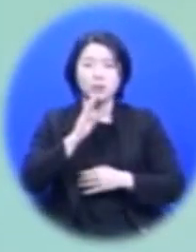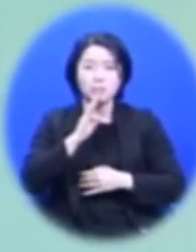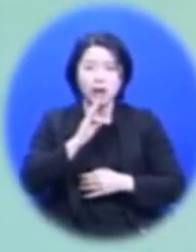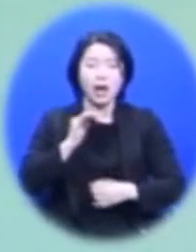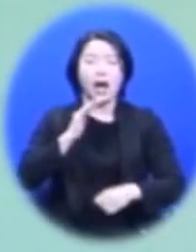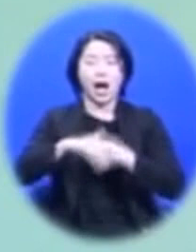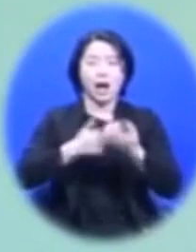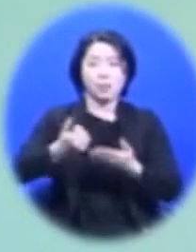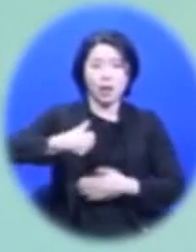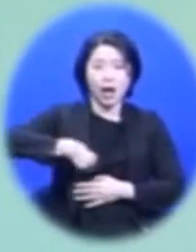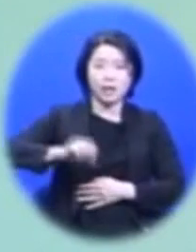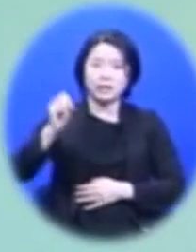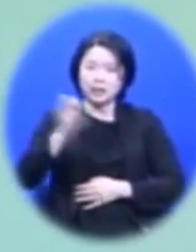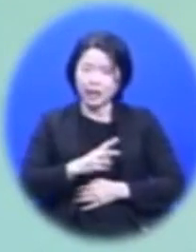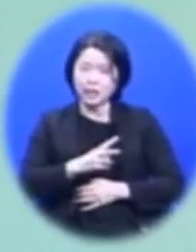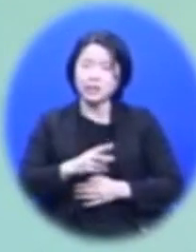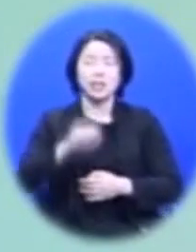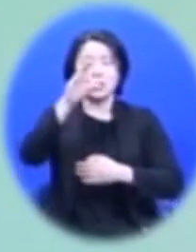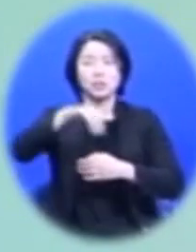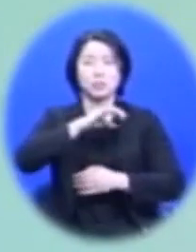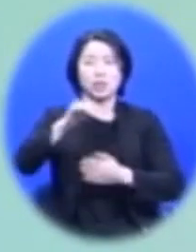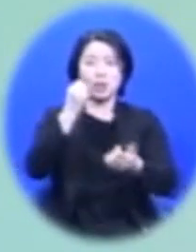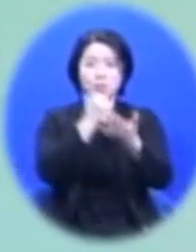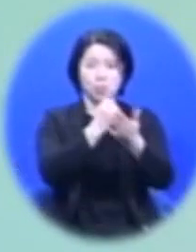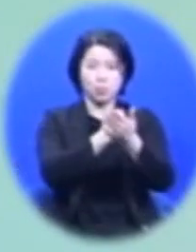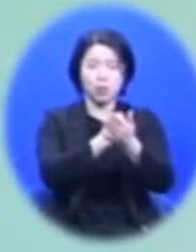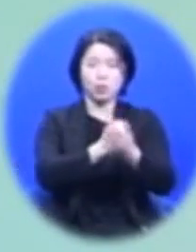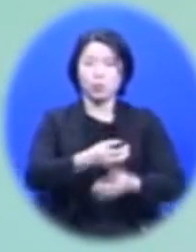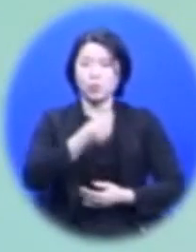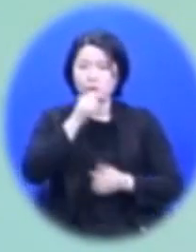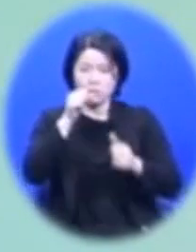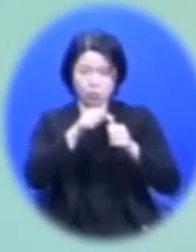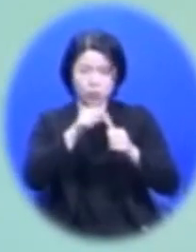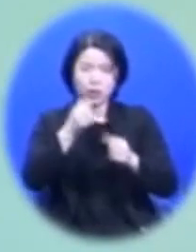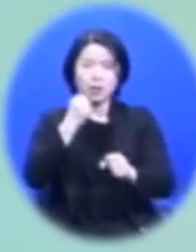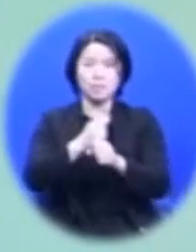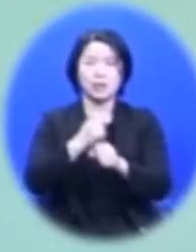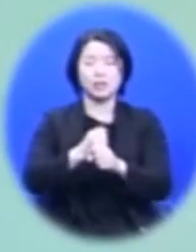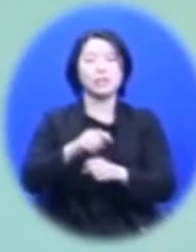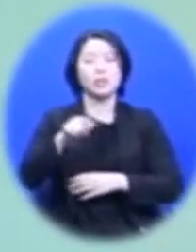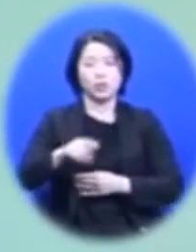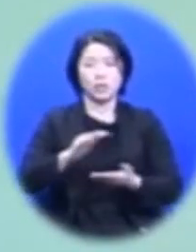하나님의 아들을 다시금 십자가에 못 박고 욕되게 하는 것이기 때문입니다.